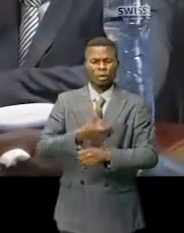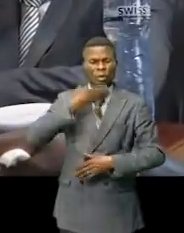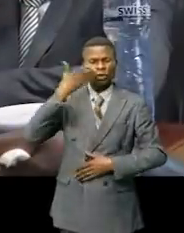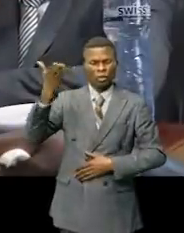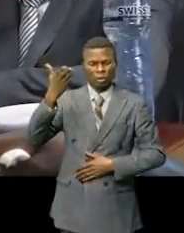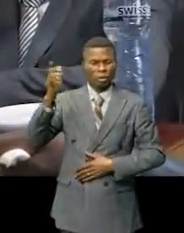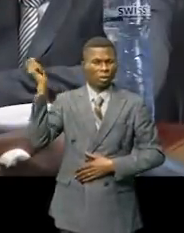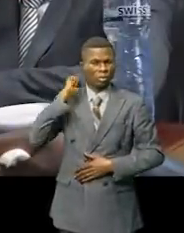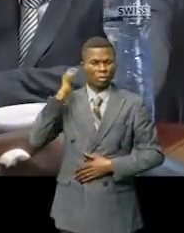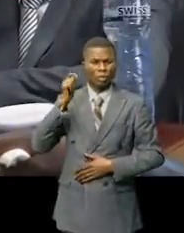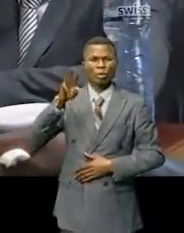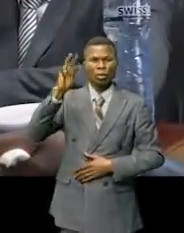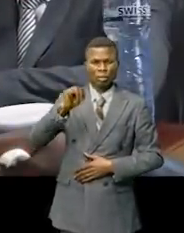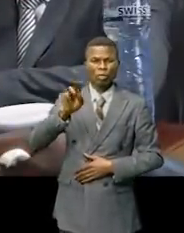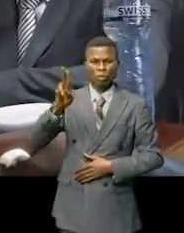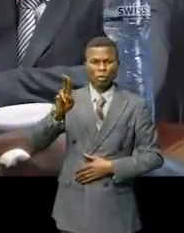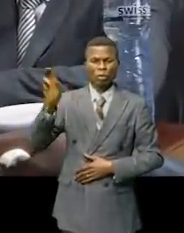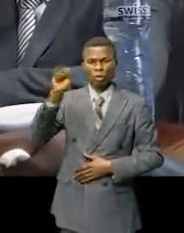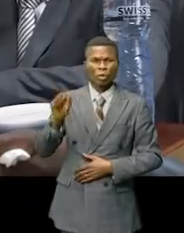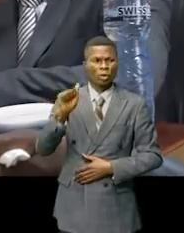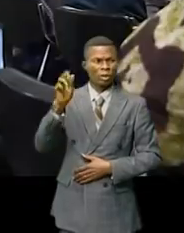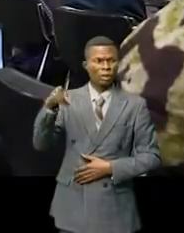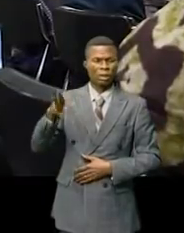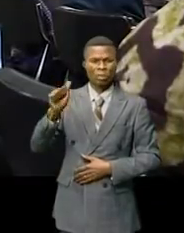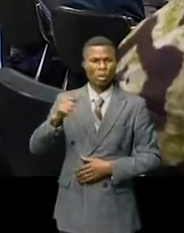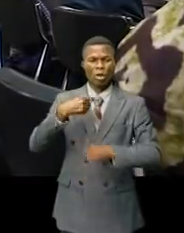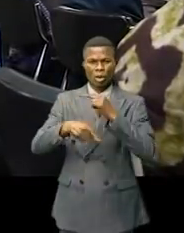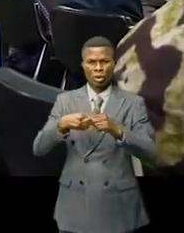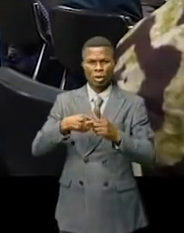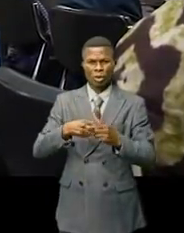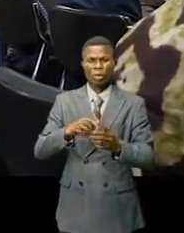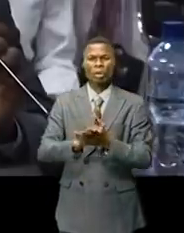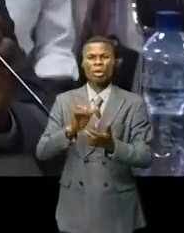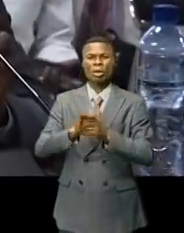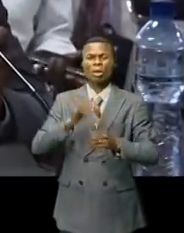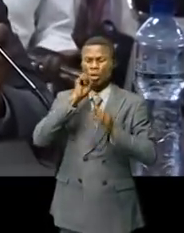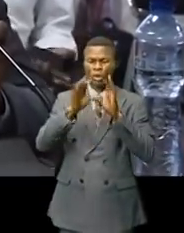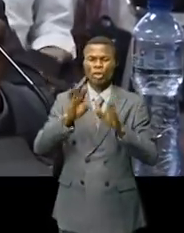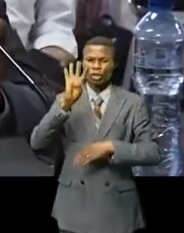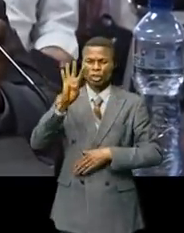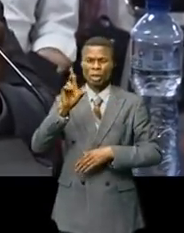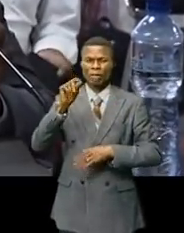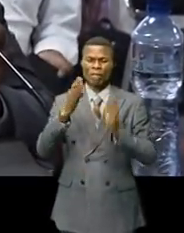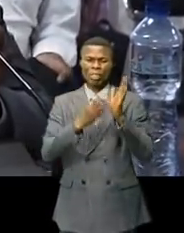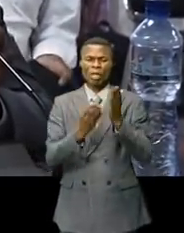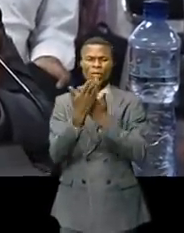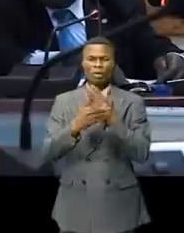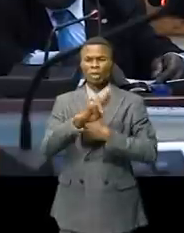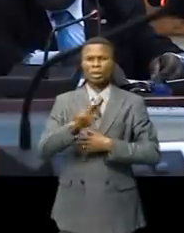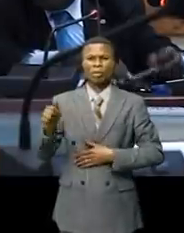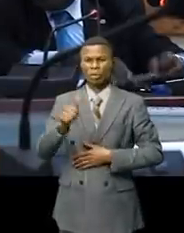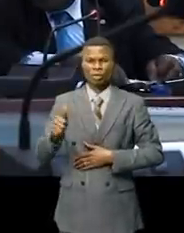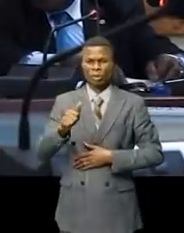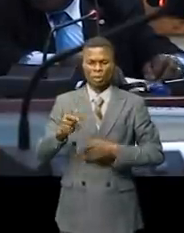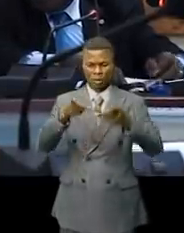du professeur nous semble pas tiba la balle à raphaël lancé sur le faux baptismaux cg d'ivanov juillet 2021 à